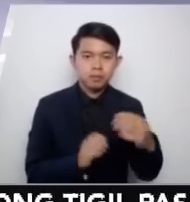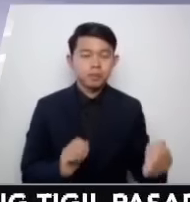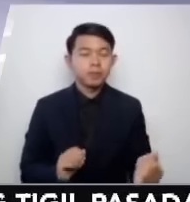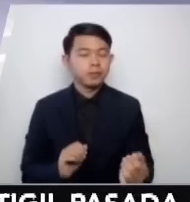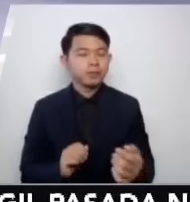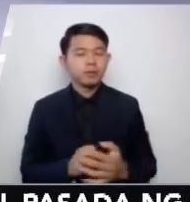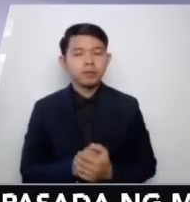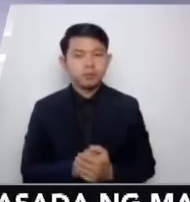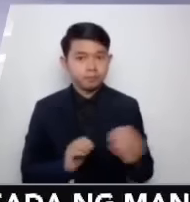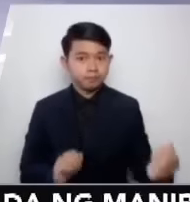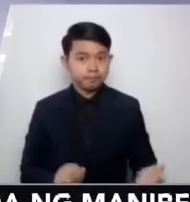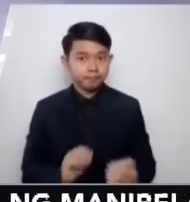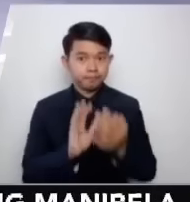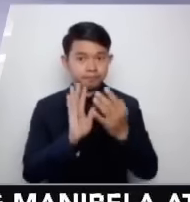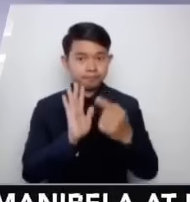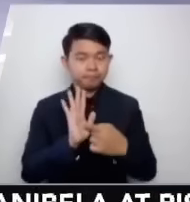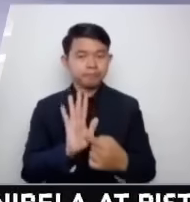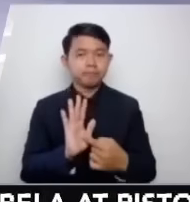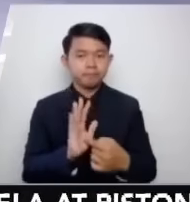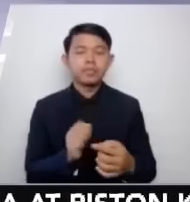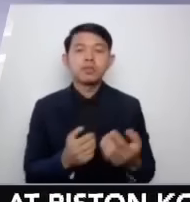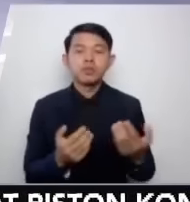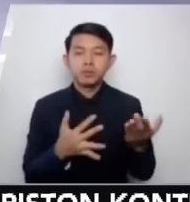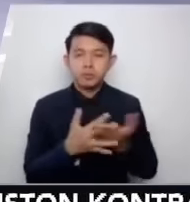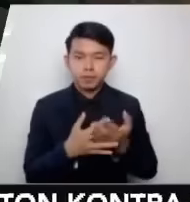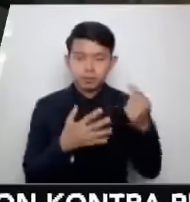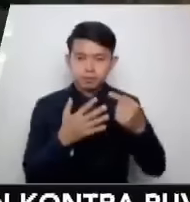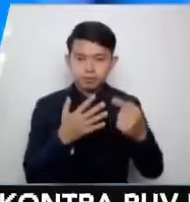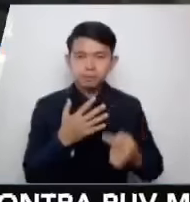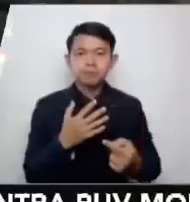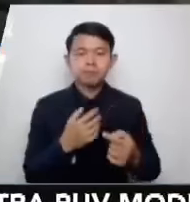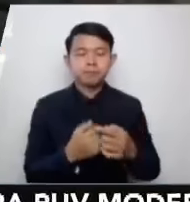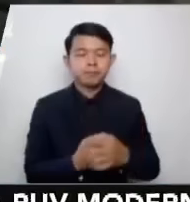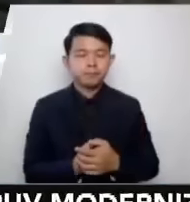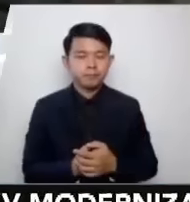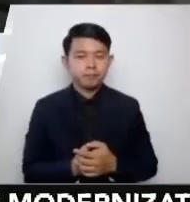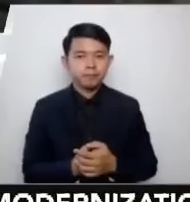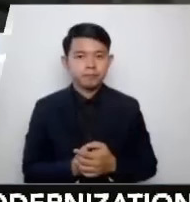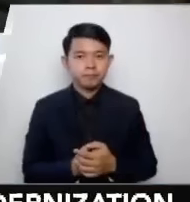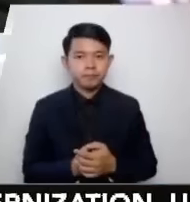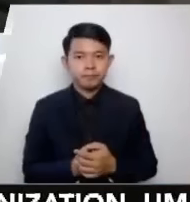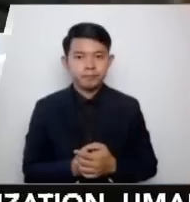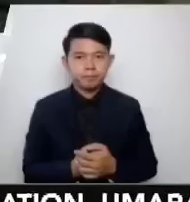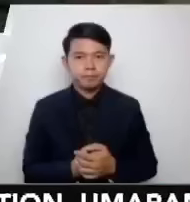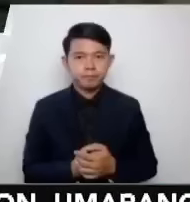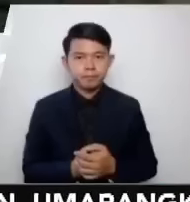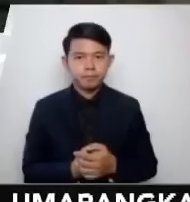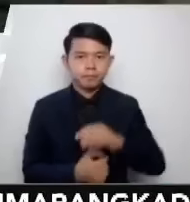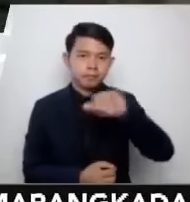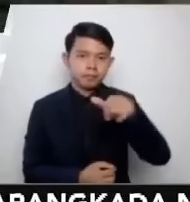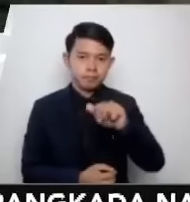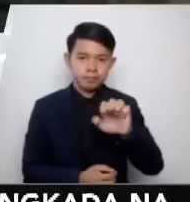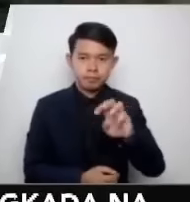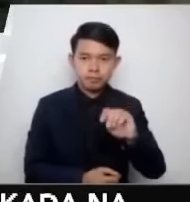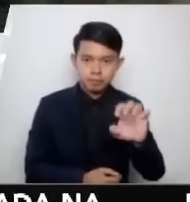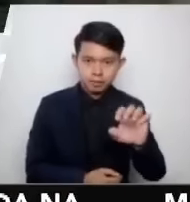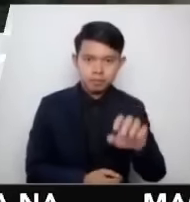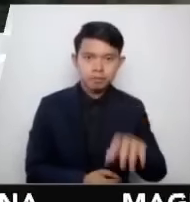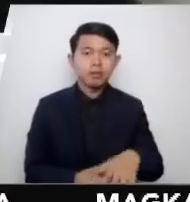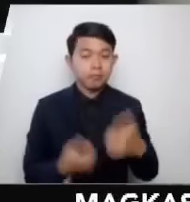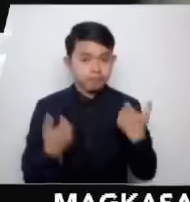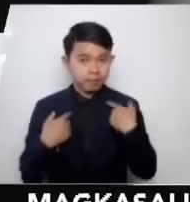para sa kasong qualified human trafficking. Sabi ni NBI Director Jaime Santiago, sumuko sa kanila ang 7 na